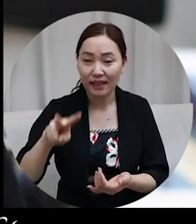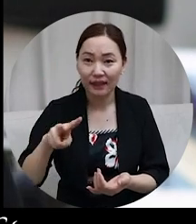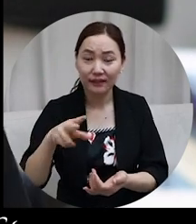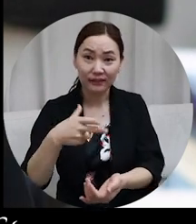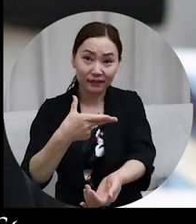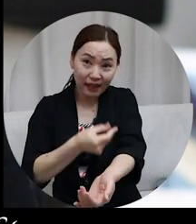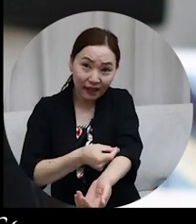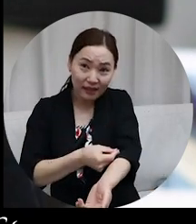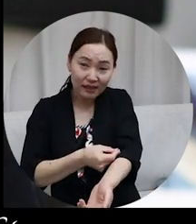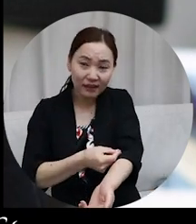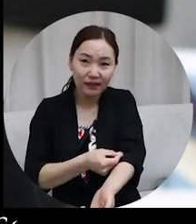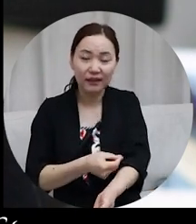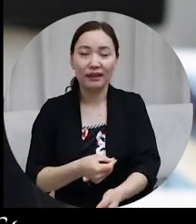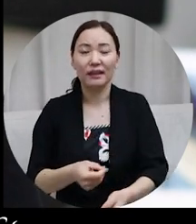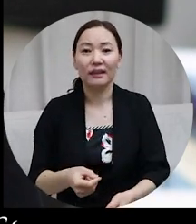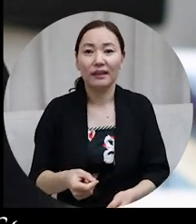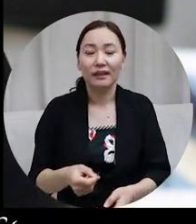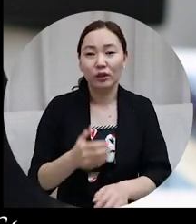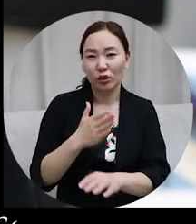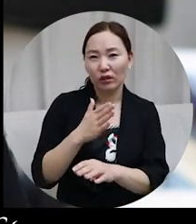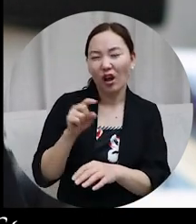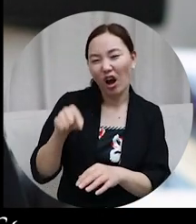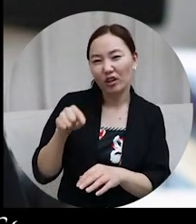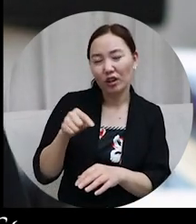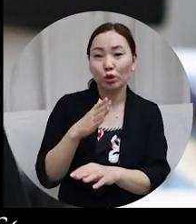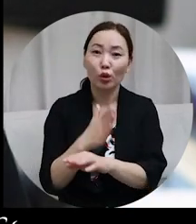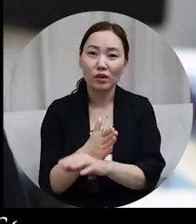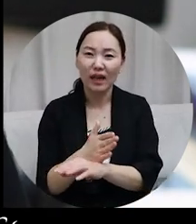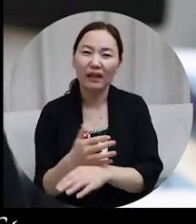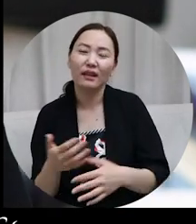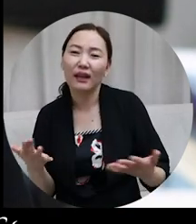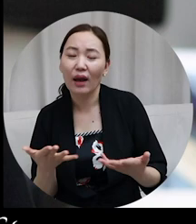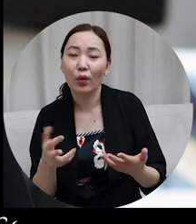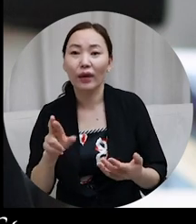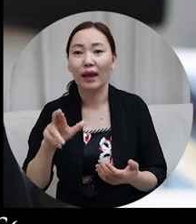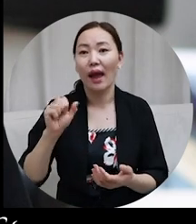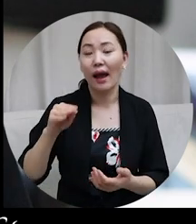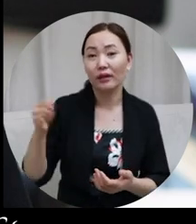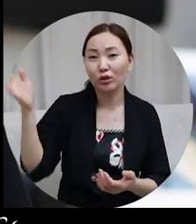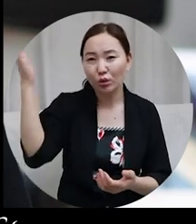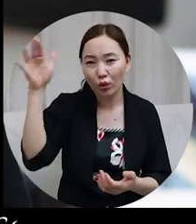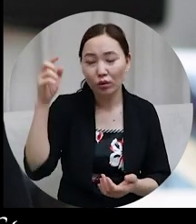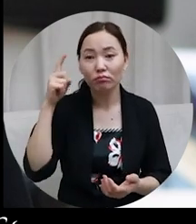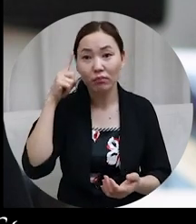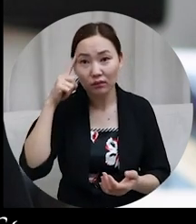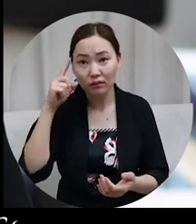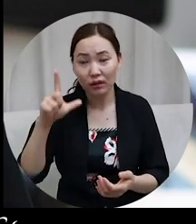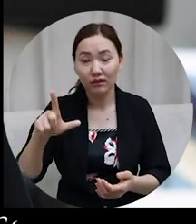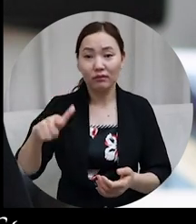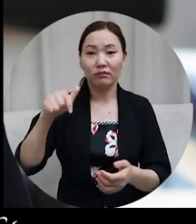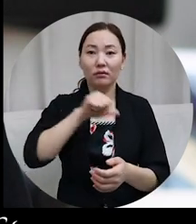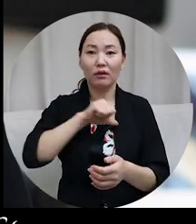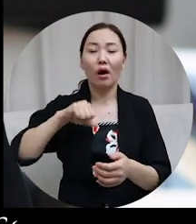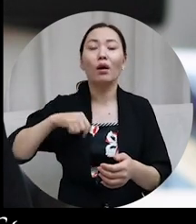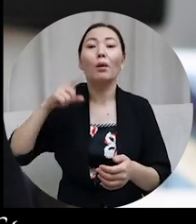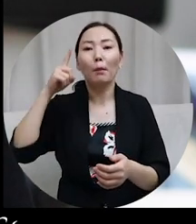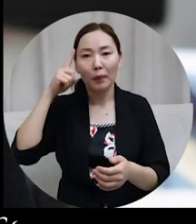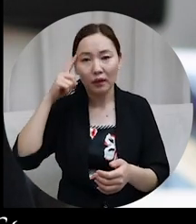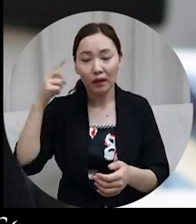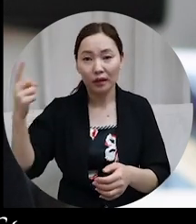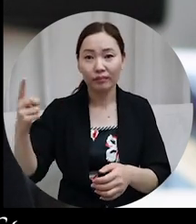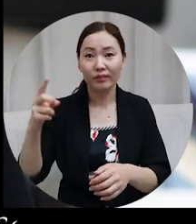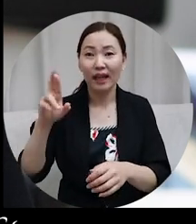уу тийм аюу сонио яаж хэдэд байдгийг зөндөө олон хөрө байгаа шүү дээ цаг тооцоолол тэр юм хүмүүс бичээд байдгийг шоон